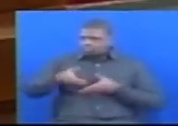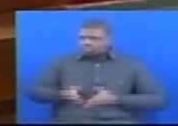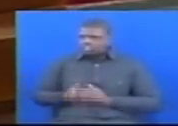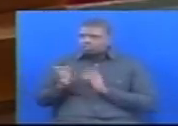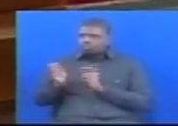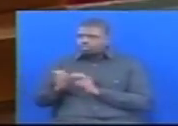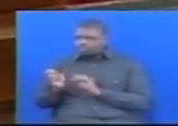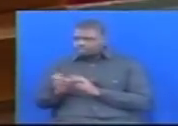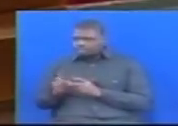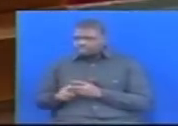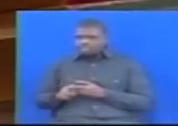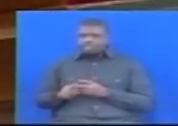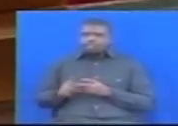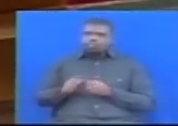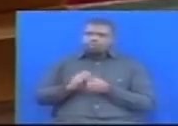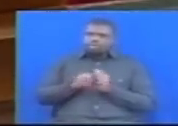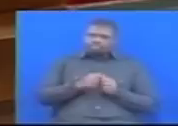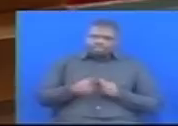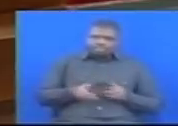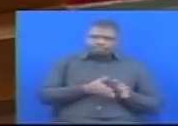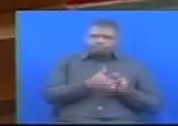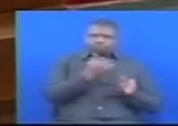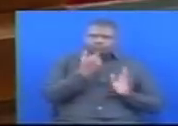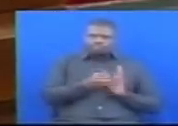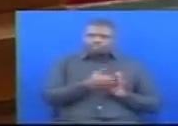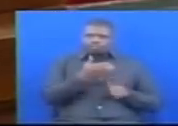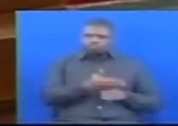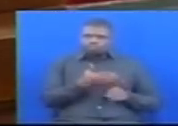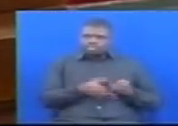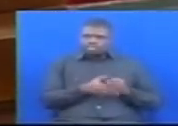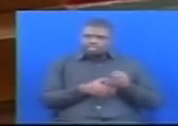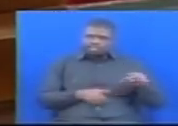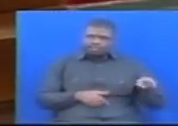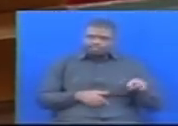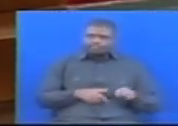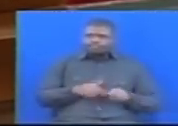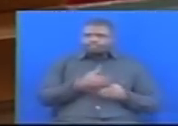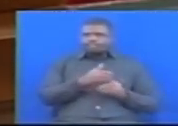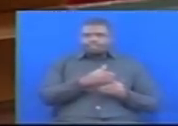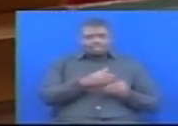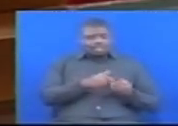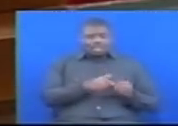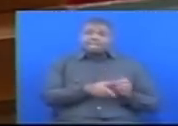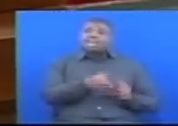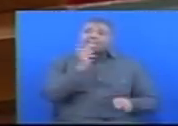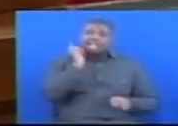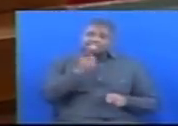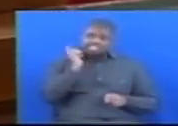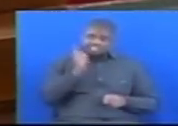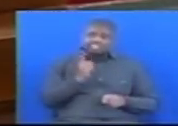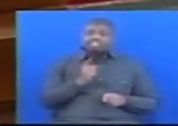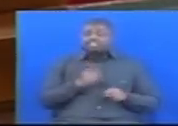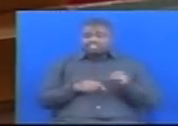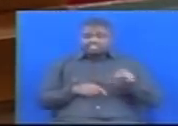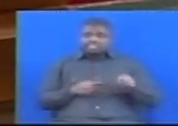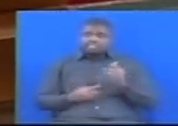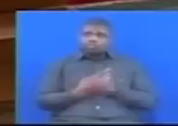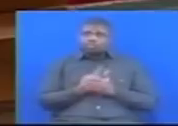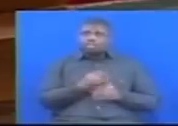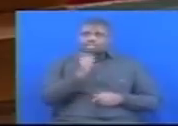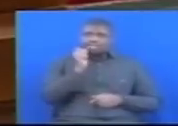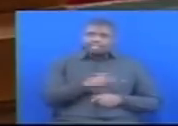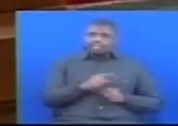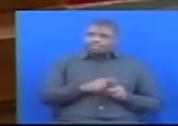umeme, kurekebisha mifumo, kwa mfano kujenga line ya msongo wa KV 400 ambao unatoka